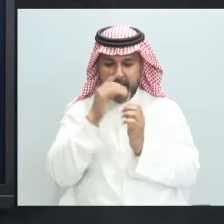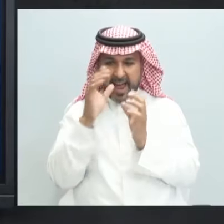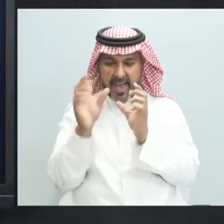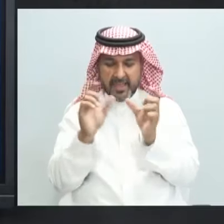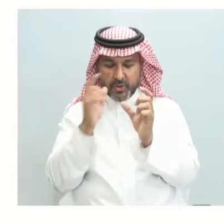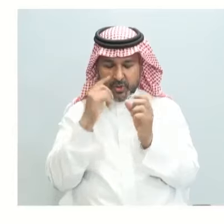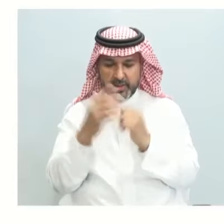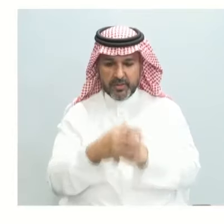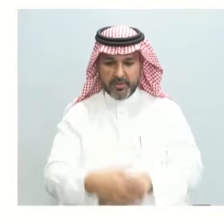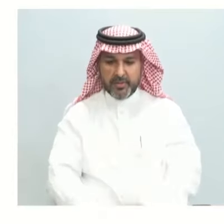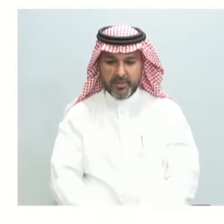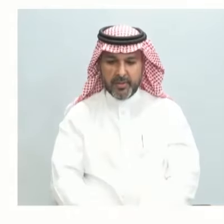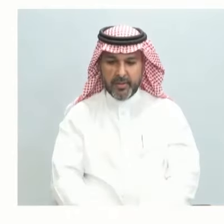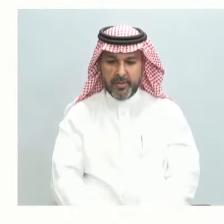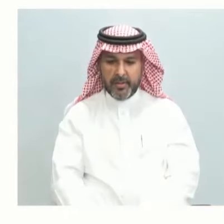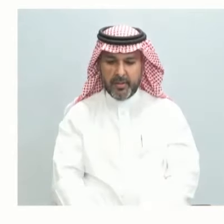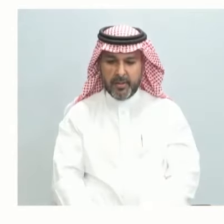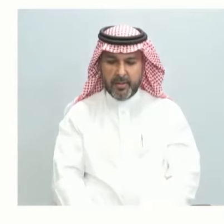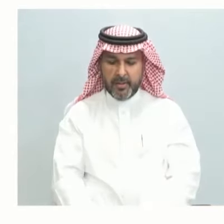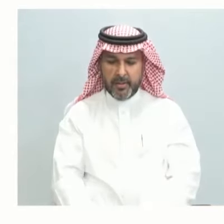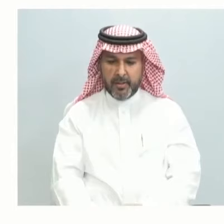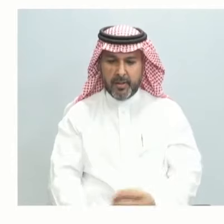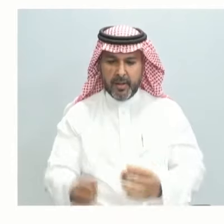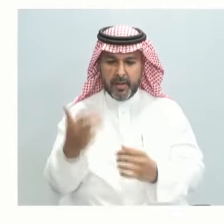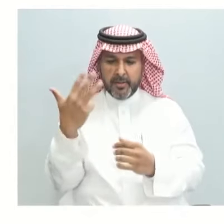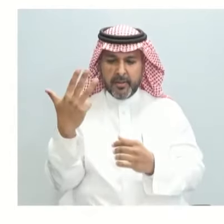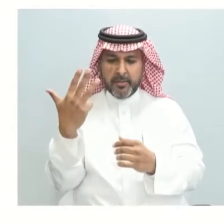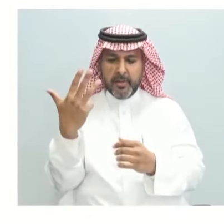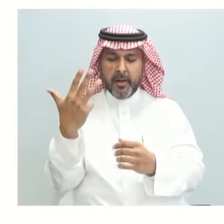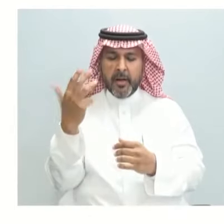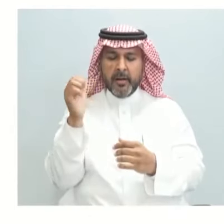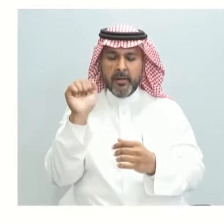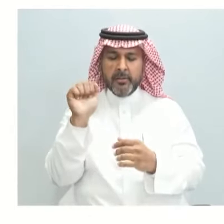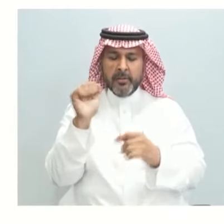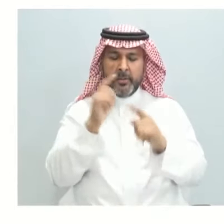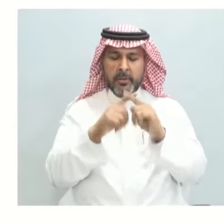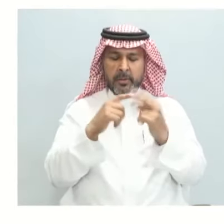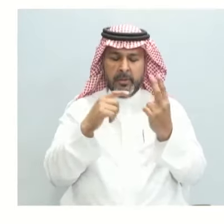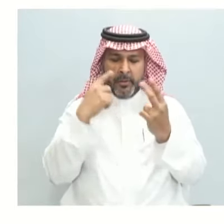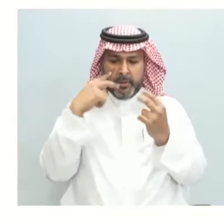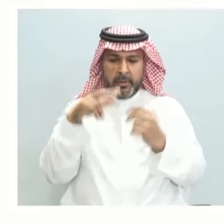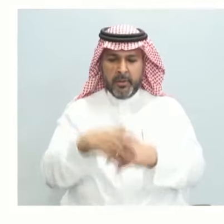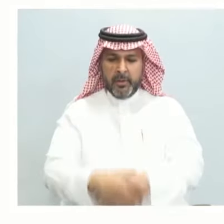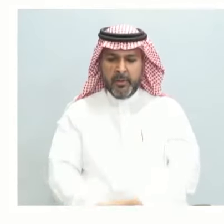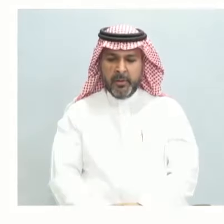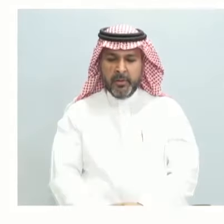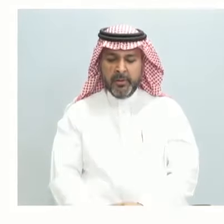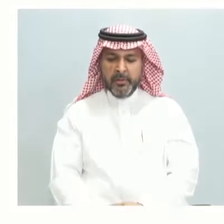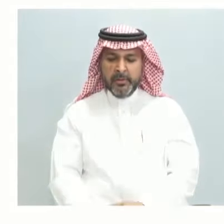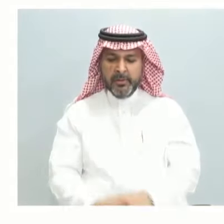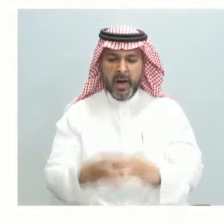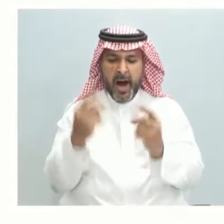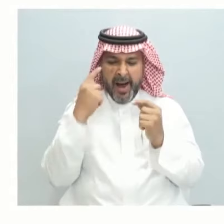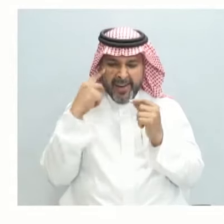الى جزئين 18 صاد عباره عن تسعه صاد ضرب اثنين نلاحظ ان العامل